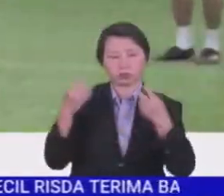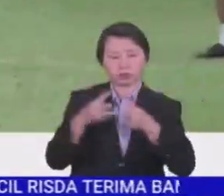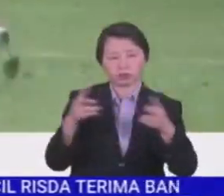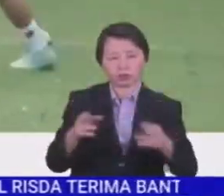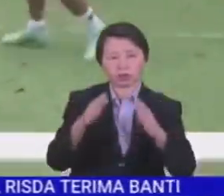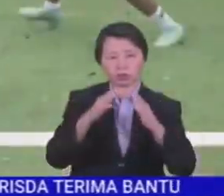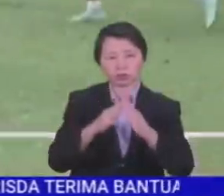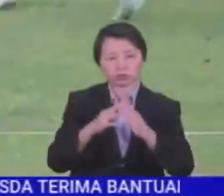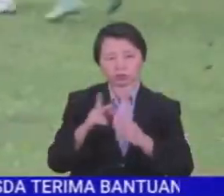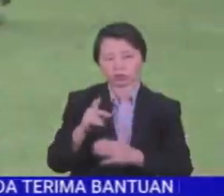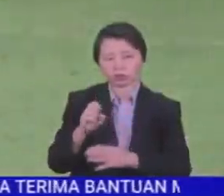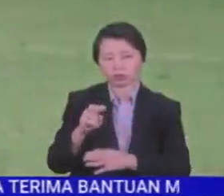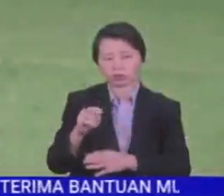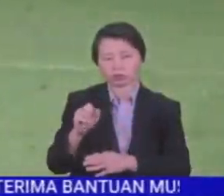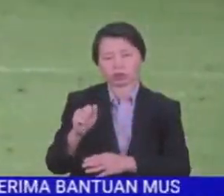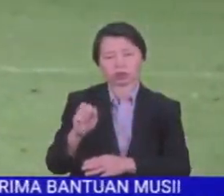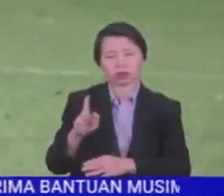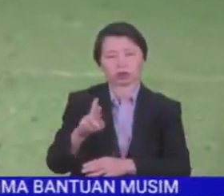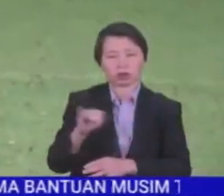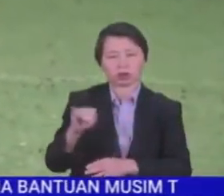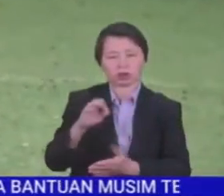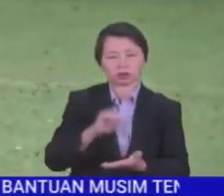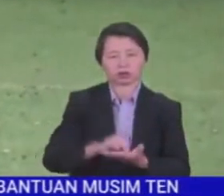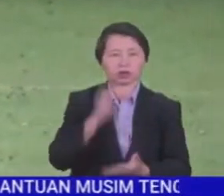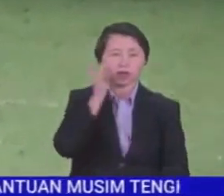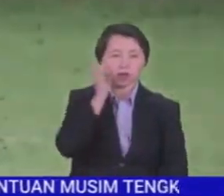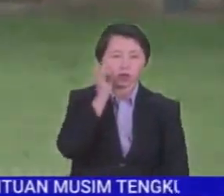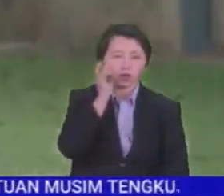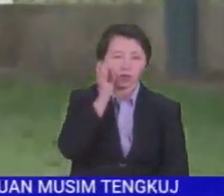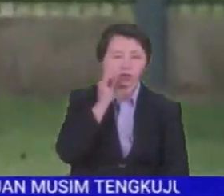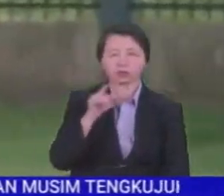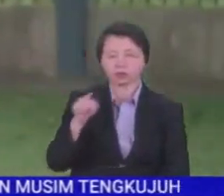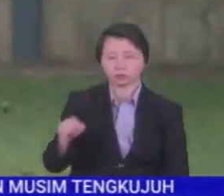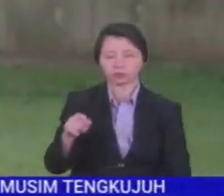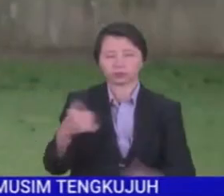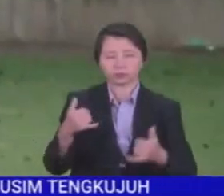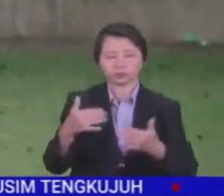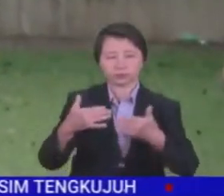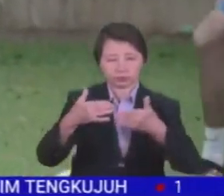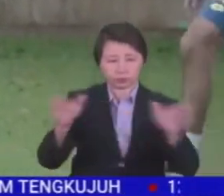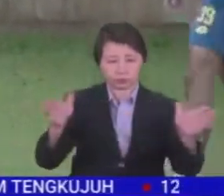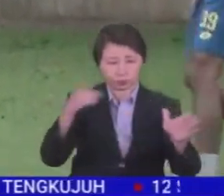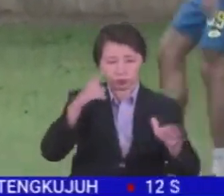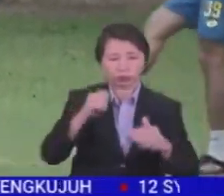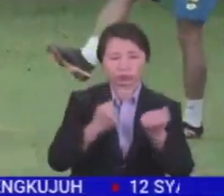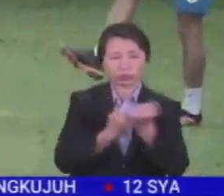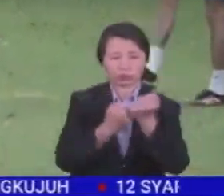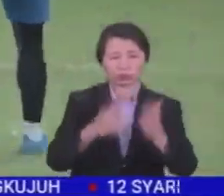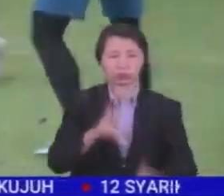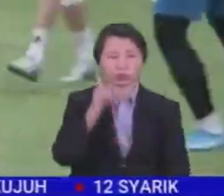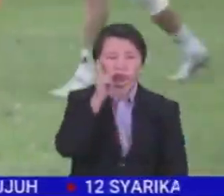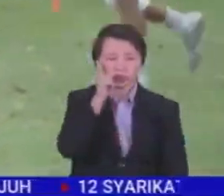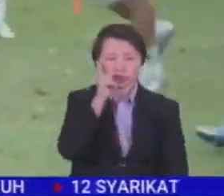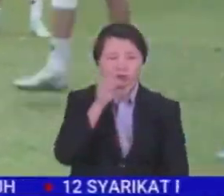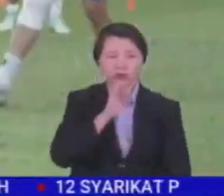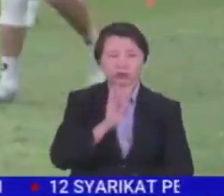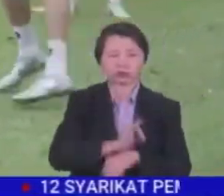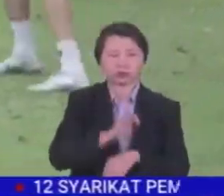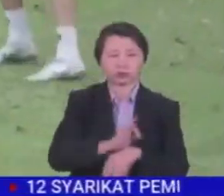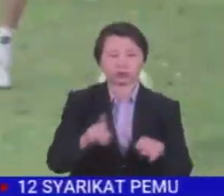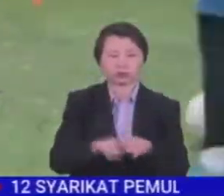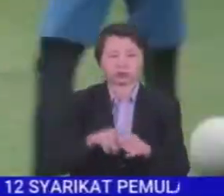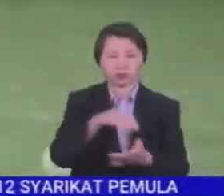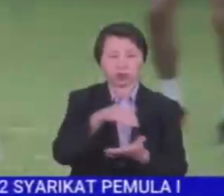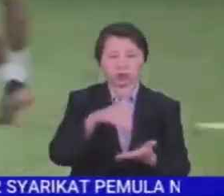Rumah Sang Kenari KDAFC di Alor Star. Rumah Sang Kenari kini dibuka buat penyokong Kedah selain berfungsi sebagai